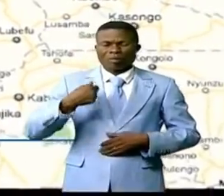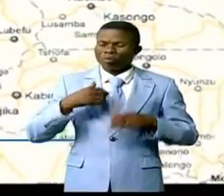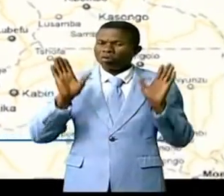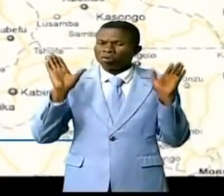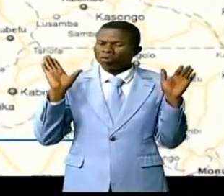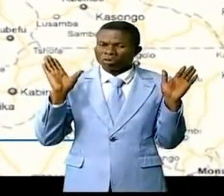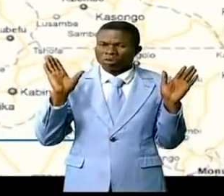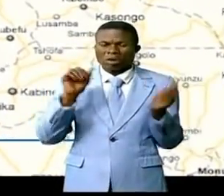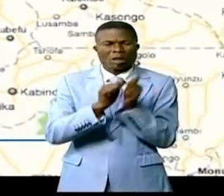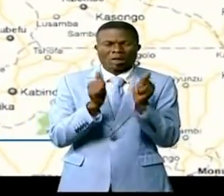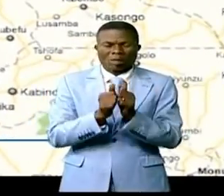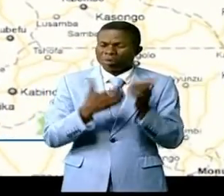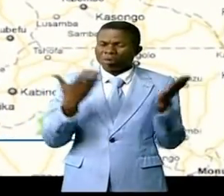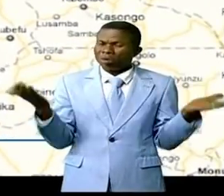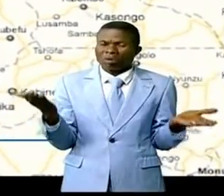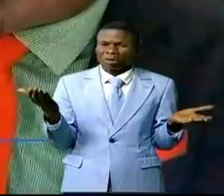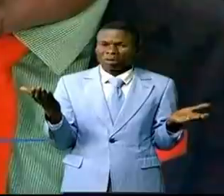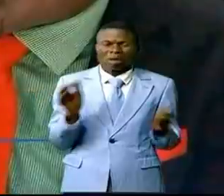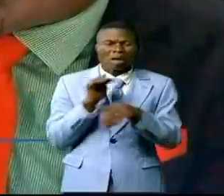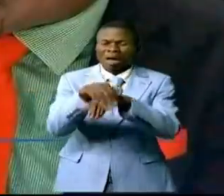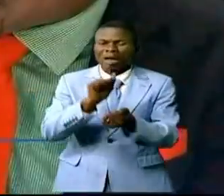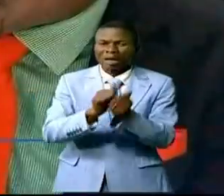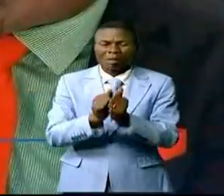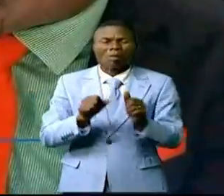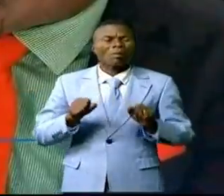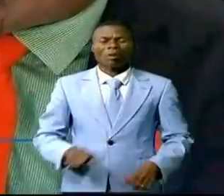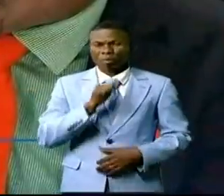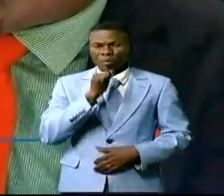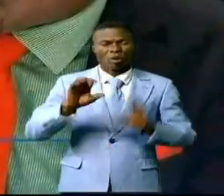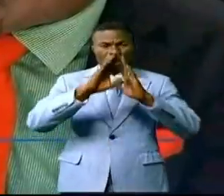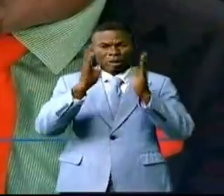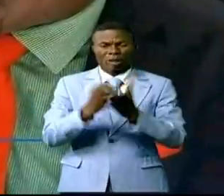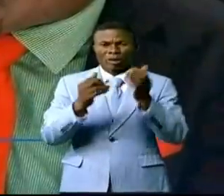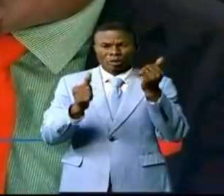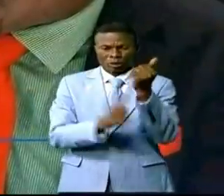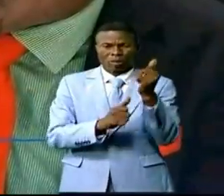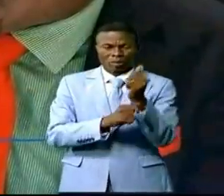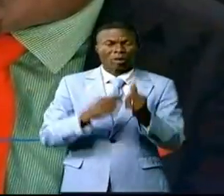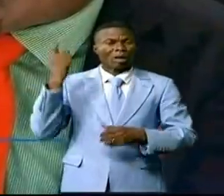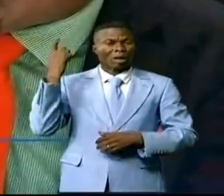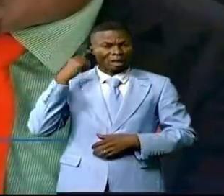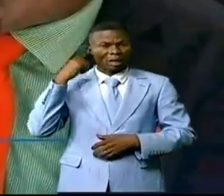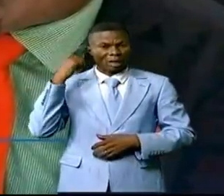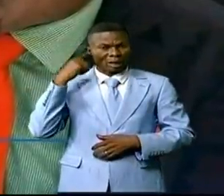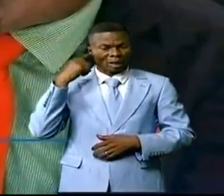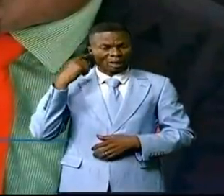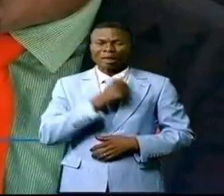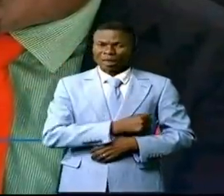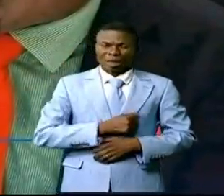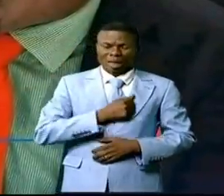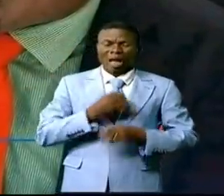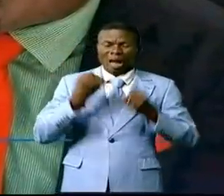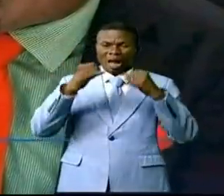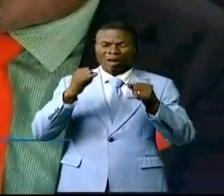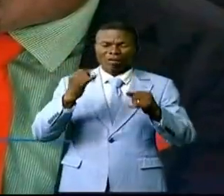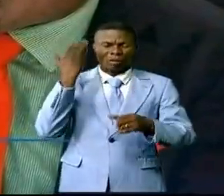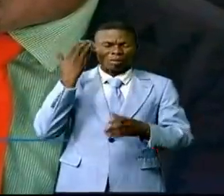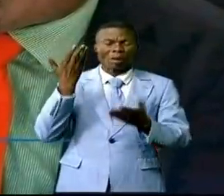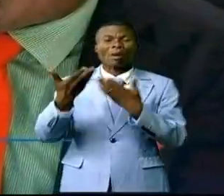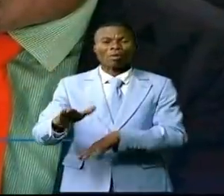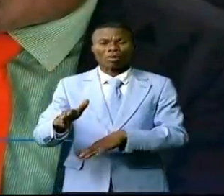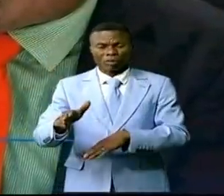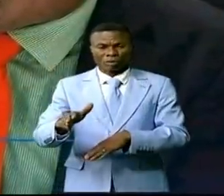de près ni de loin dans cette affaire. Tout le monde a entendu avec regret cette nouvelle. Cela est